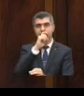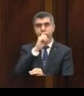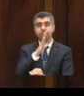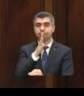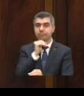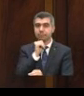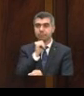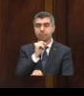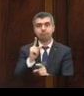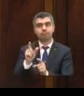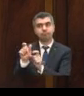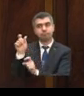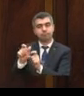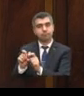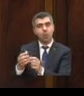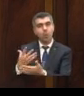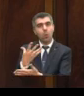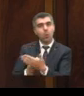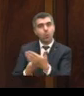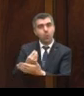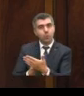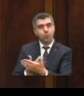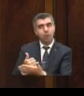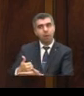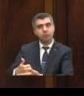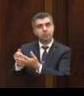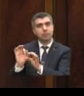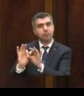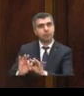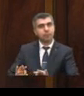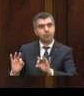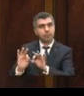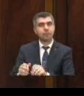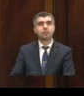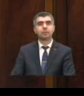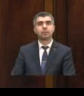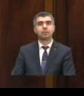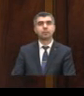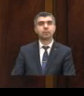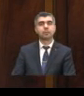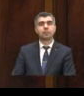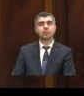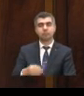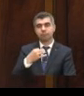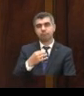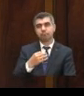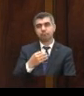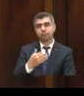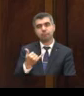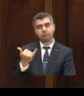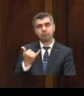الأمن الغذائي ديال ولادو والمتطلبات ديال ولادو. إذا السيد الوزير كنتمنى أن هذا